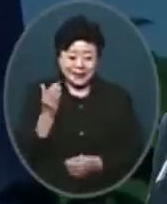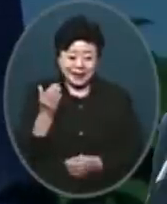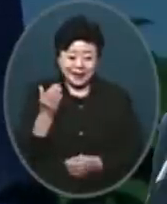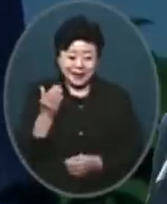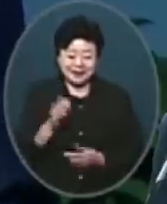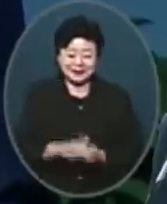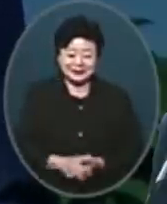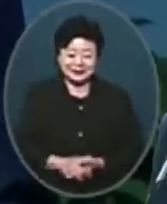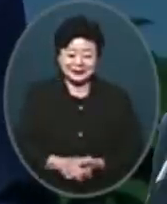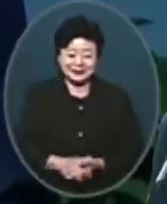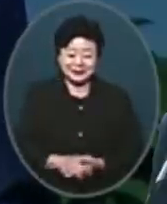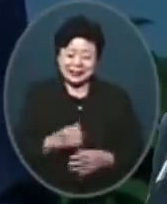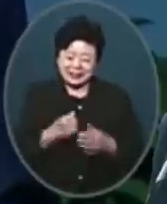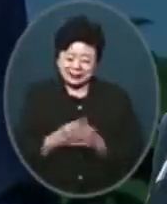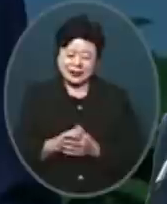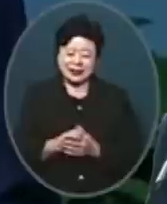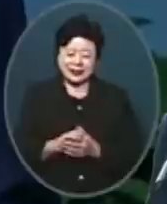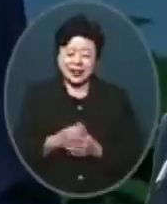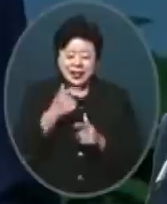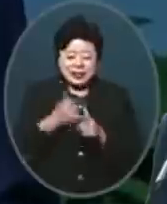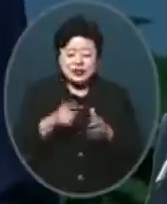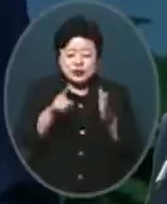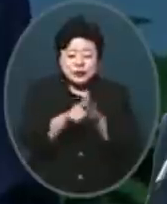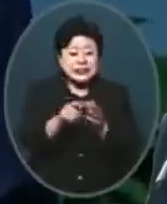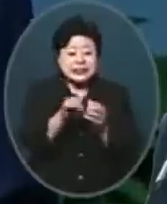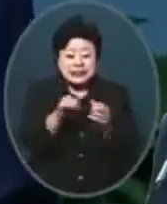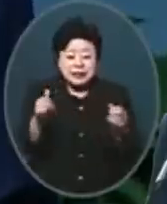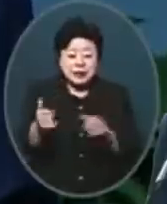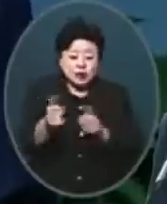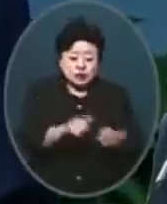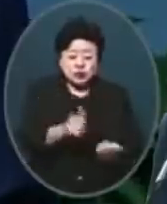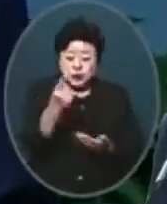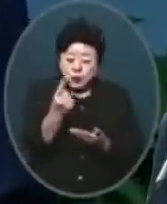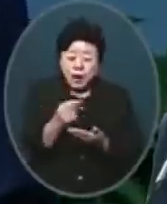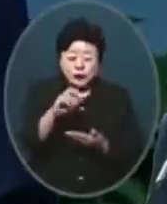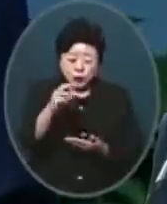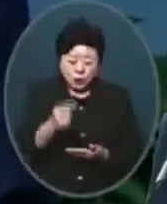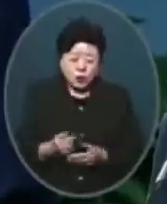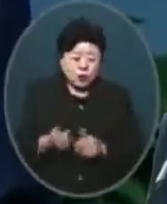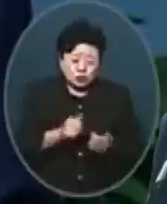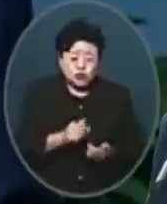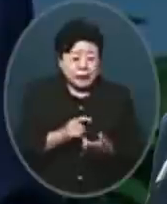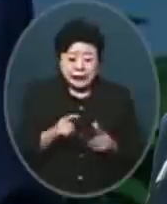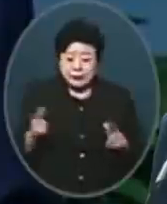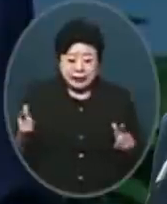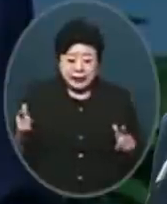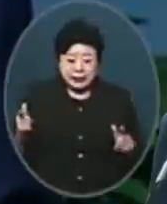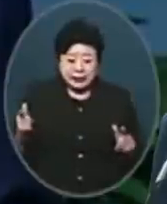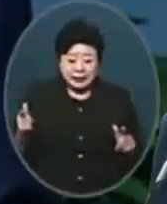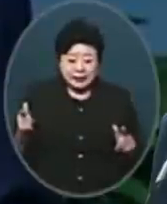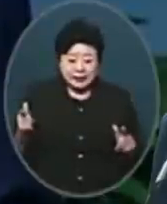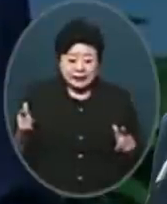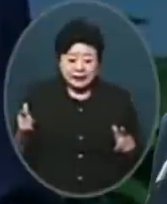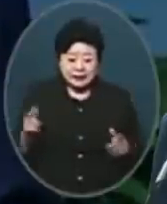것입니다. 그러므로 우리 예수 믿는 사람은 죽음이 다가와도 그 죽음이 아닌 것입니다.